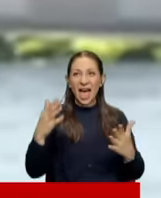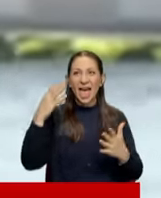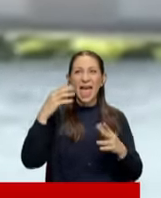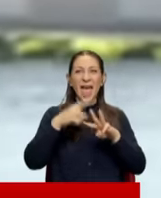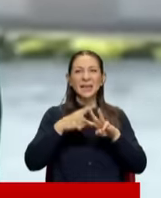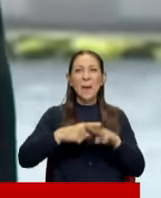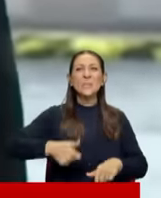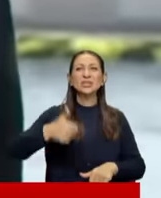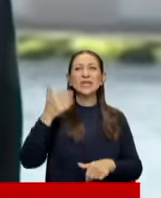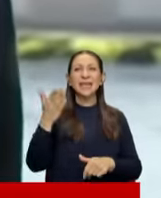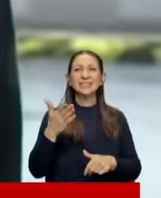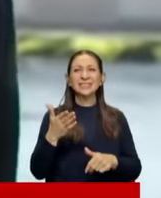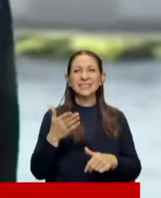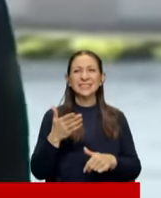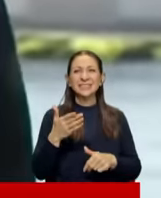gel